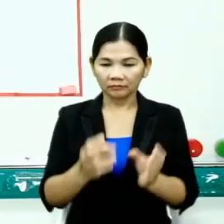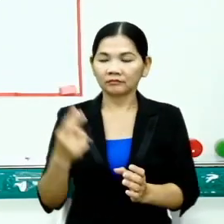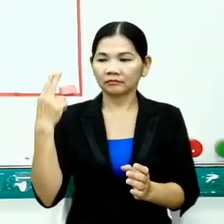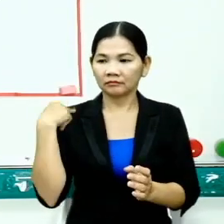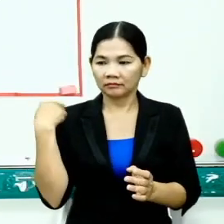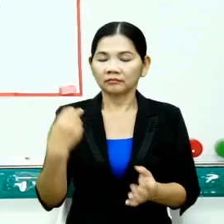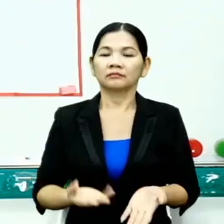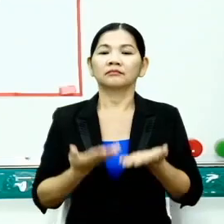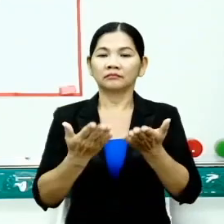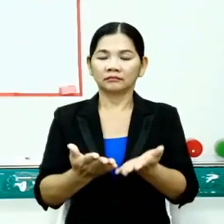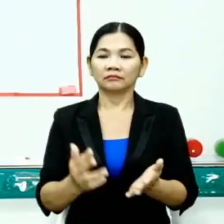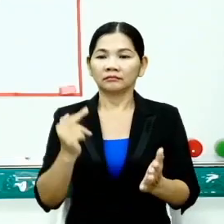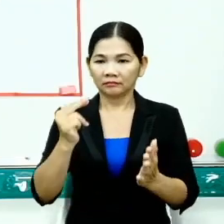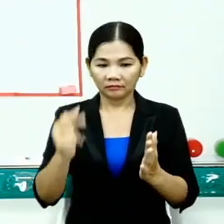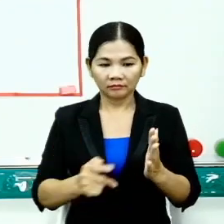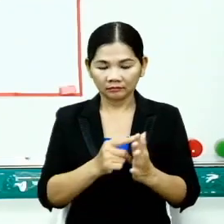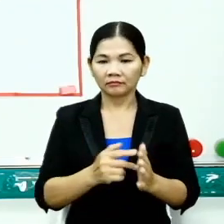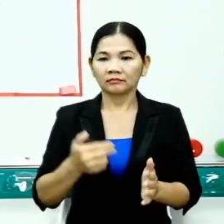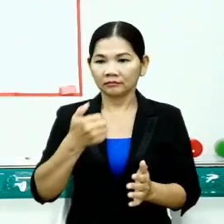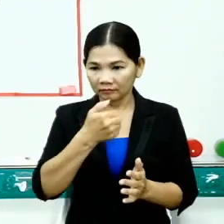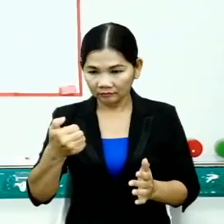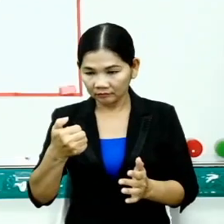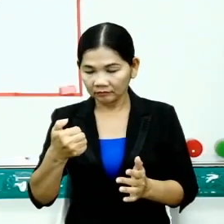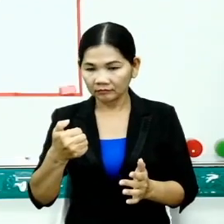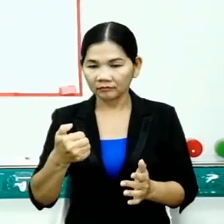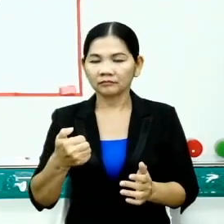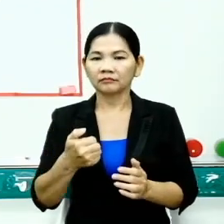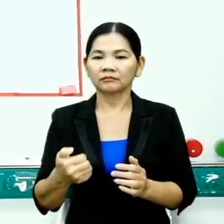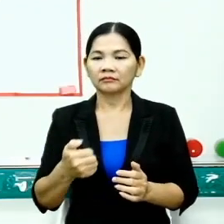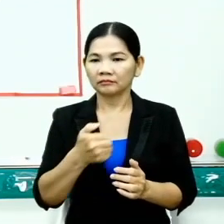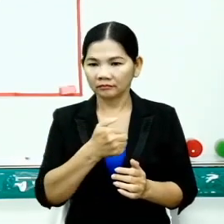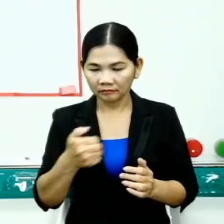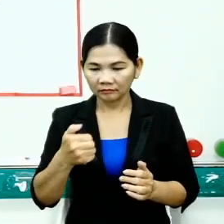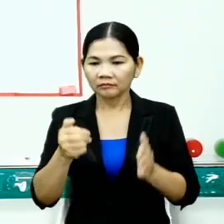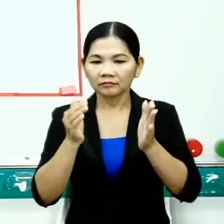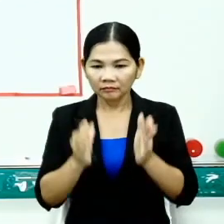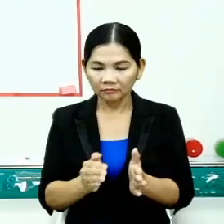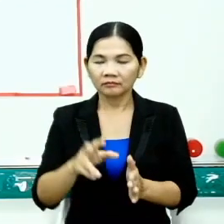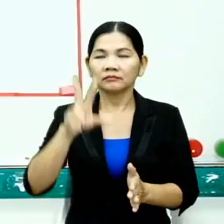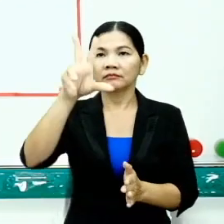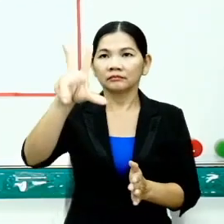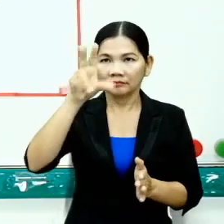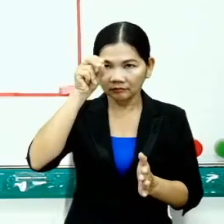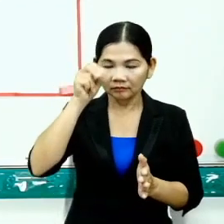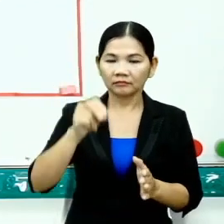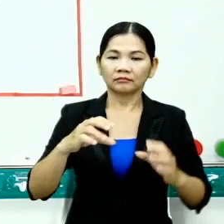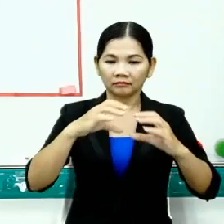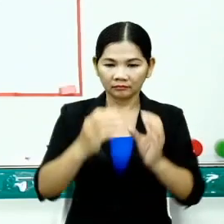កូនតើនរណាជាអ្នកបេះសេដាឲ្យទីទី